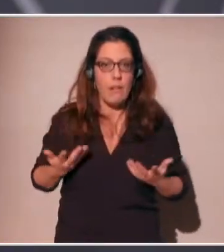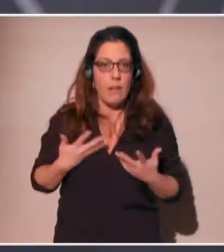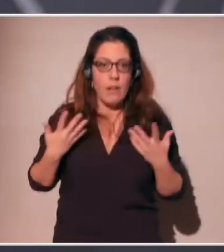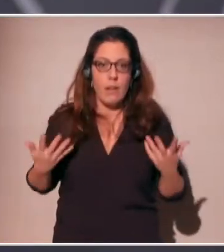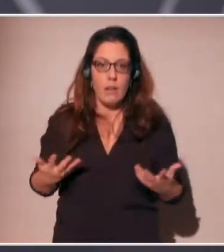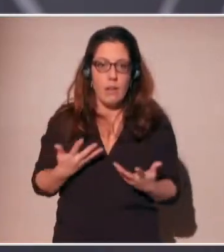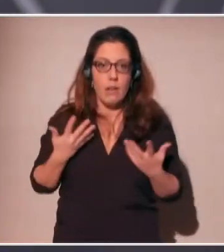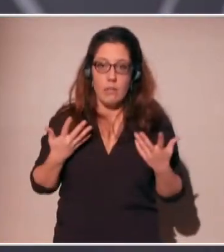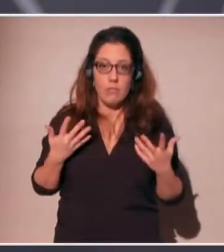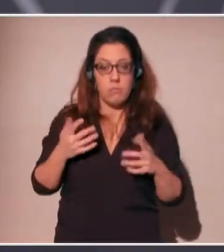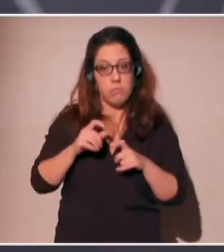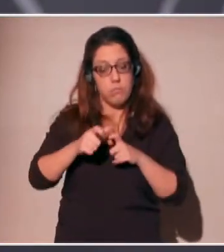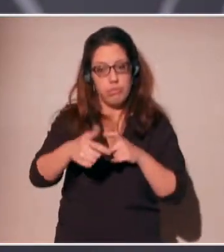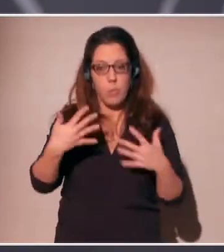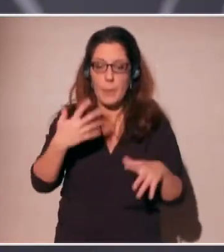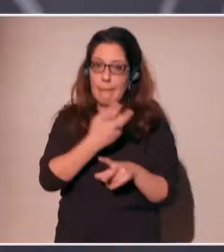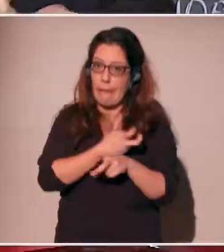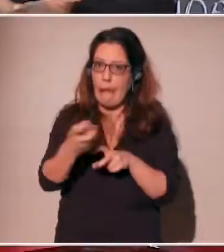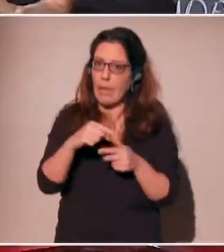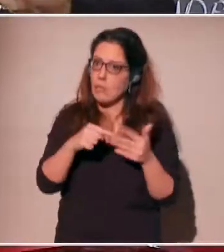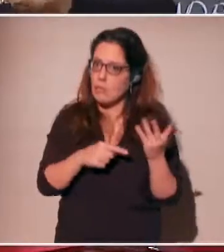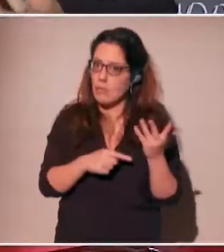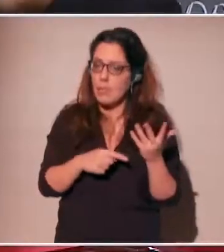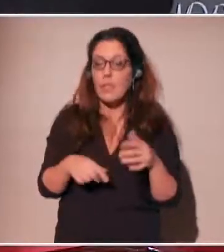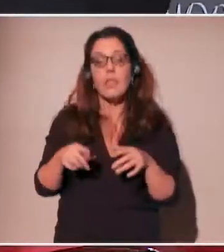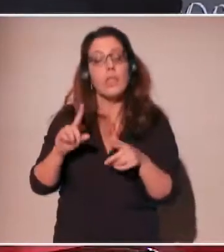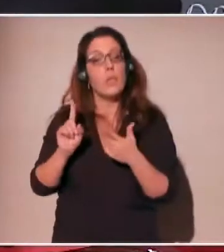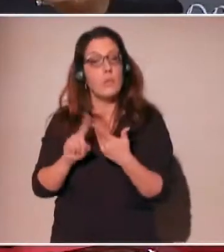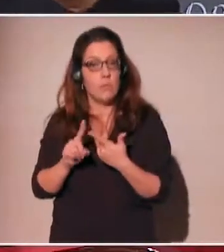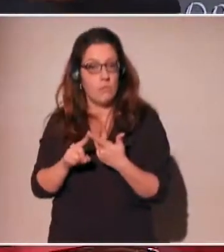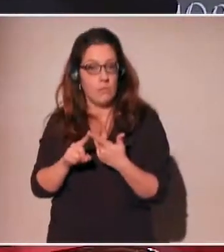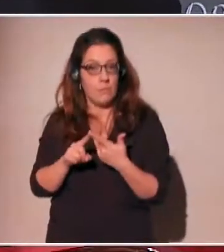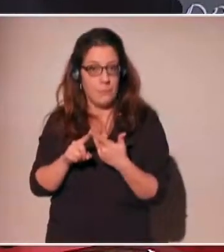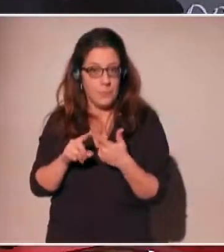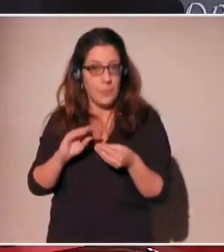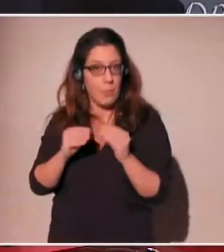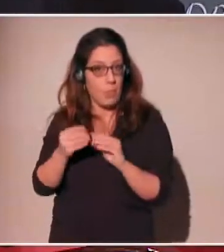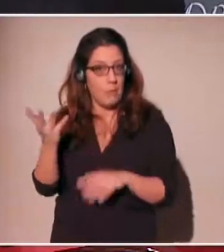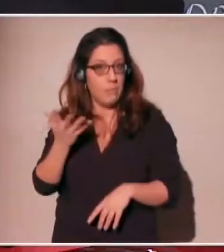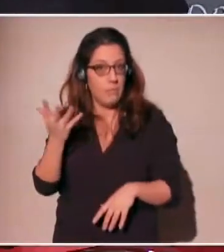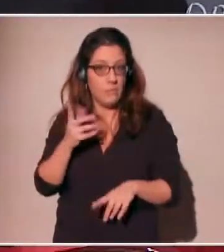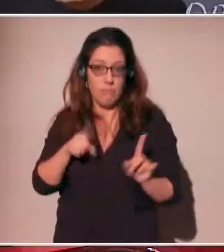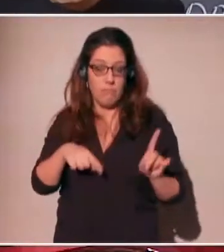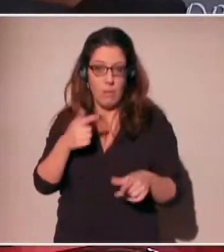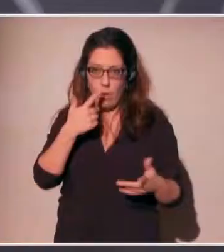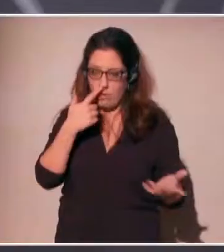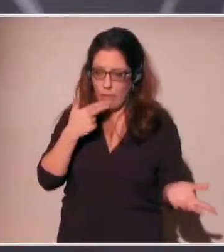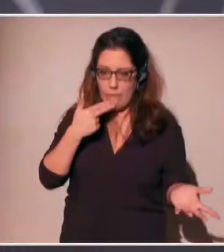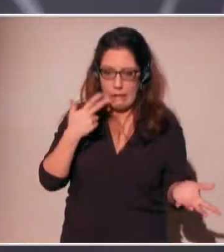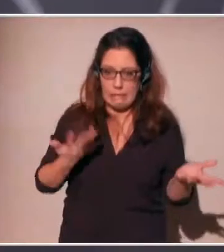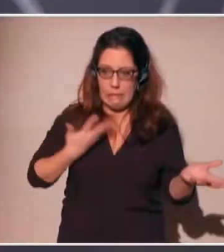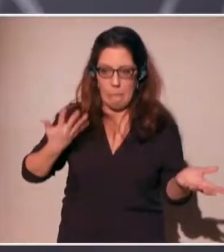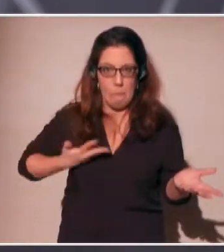a son lot de risques. Et deuxièmement, parfois, on est dans des situations d'inefficacité totale, ce